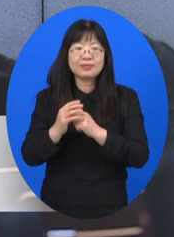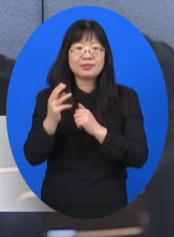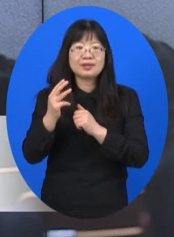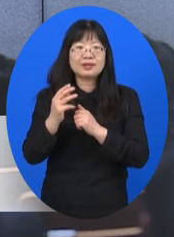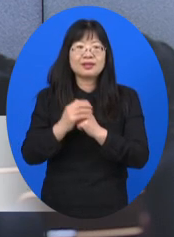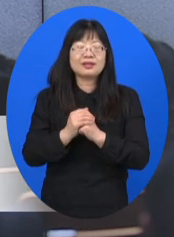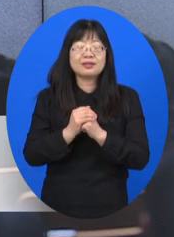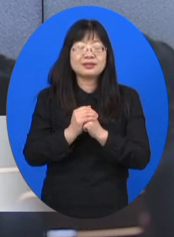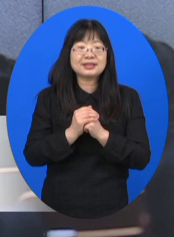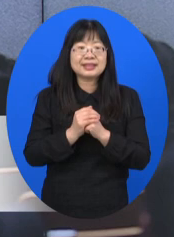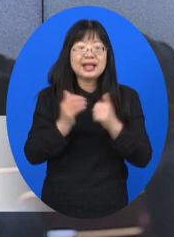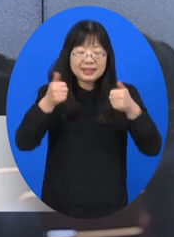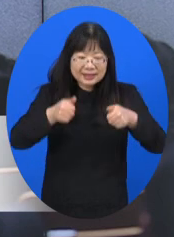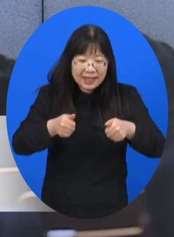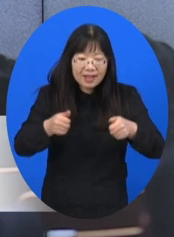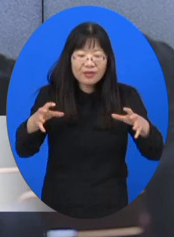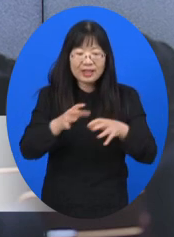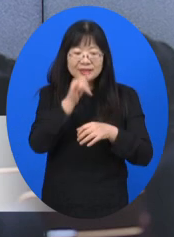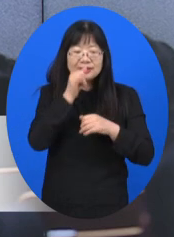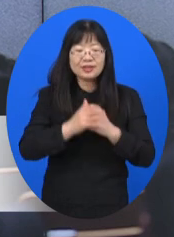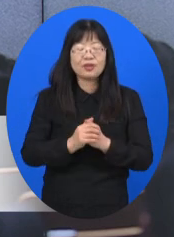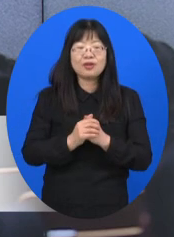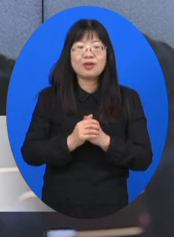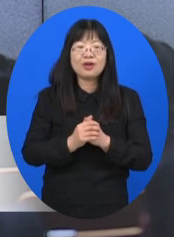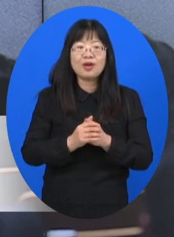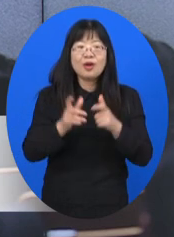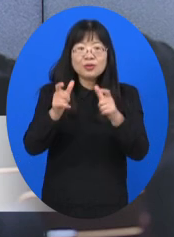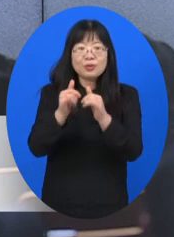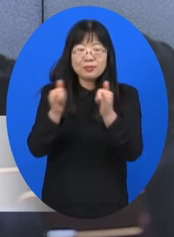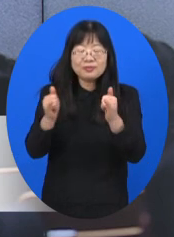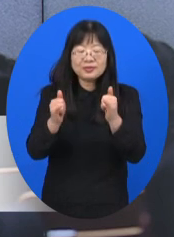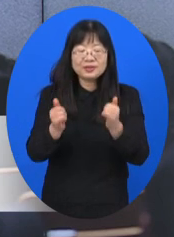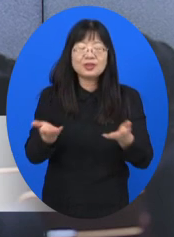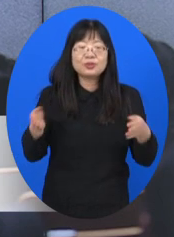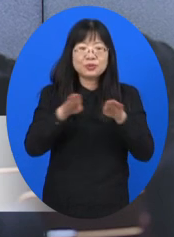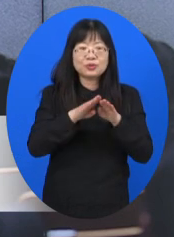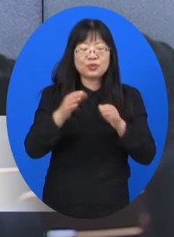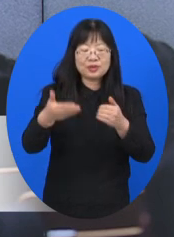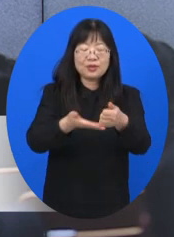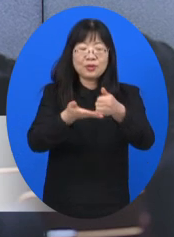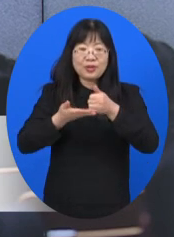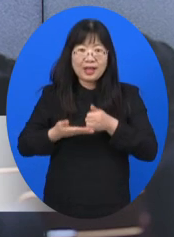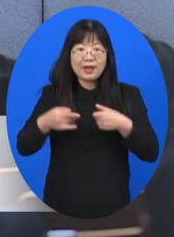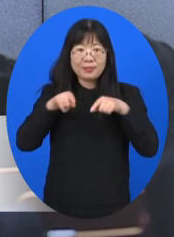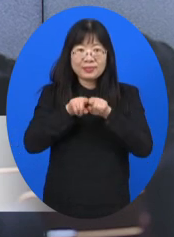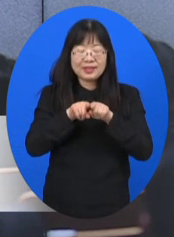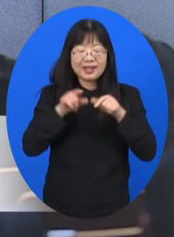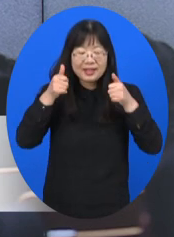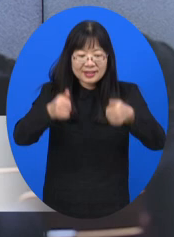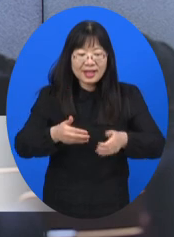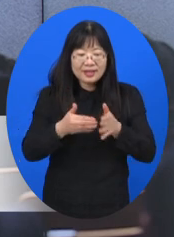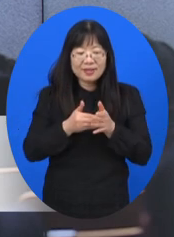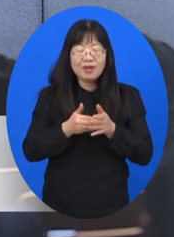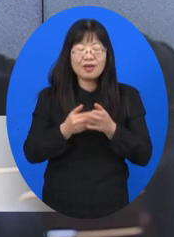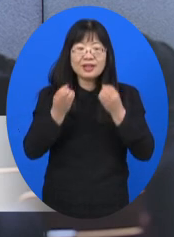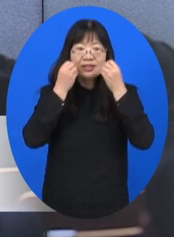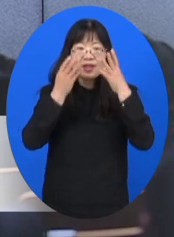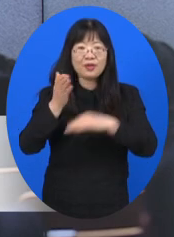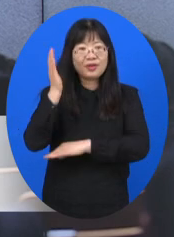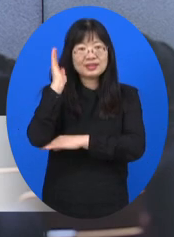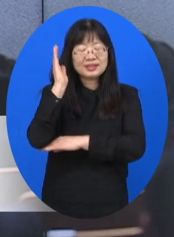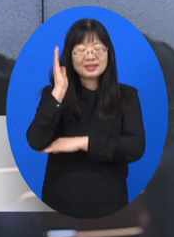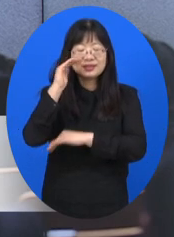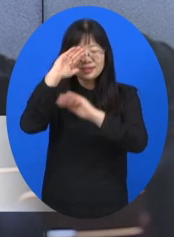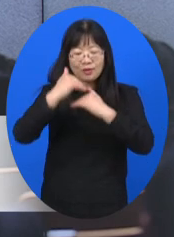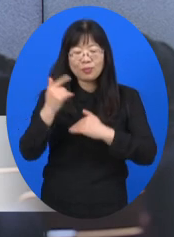첫날 관행을 깨고 경기 도민들을 도청으로 초청해 함께했는데요. 도민들께 어떤 신년 메시지를 내놓았는지 화면으로